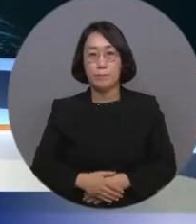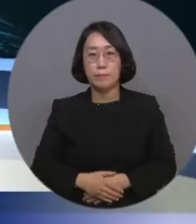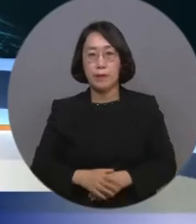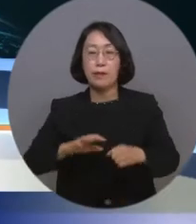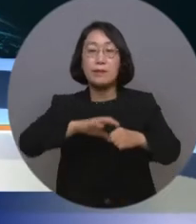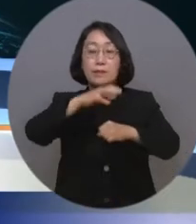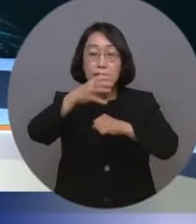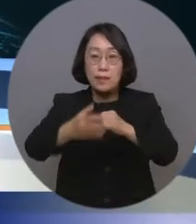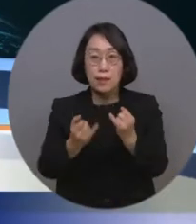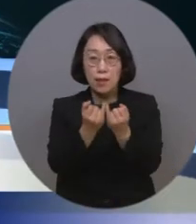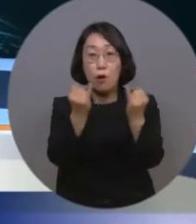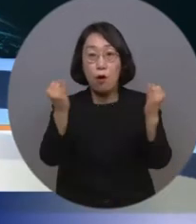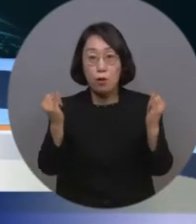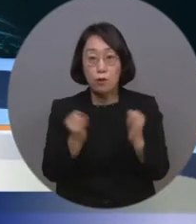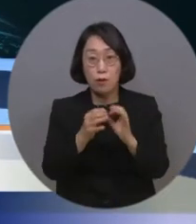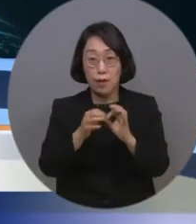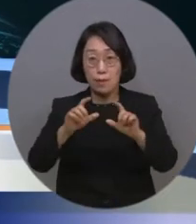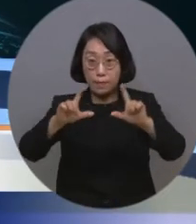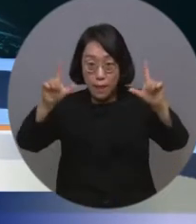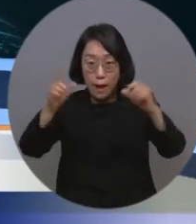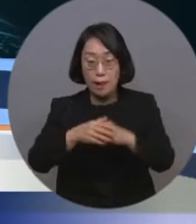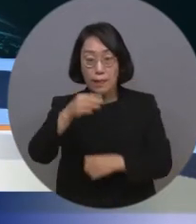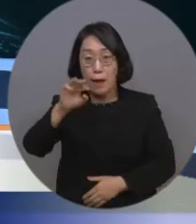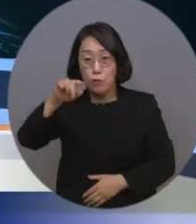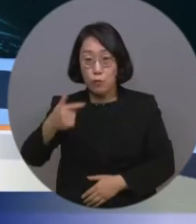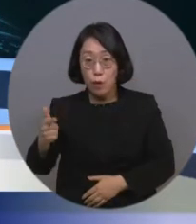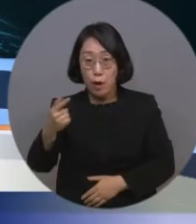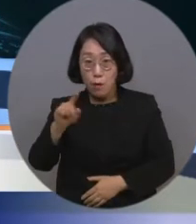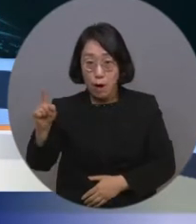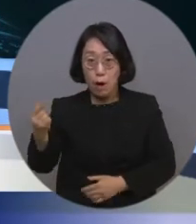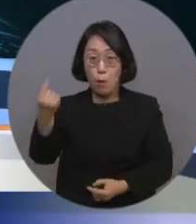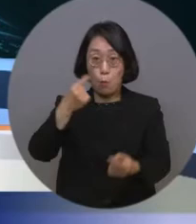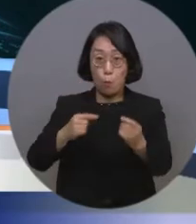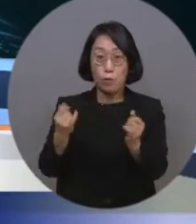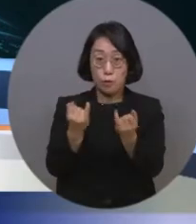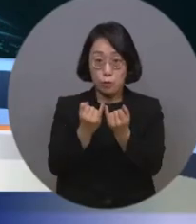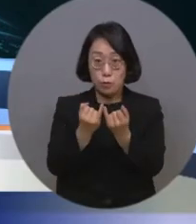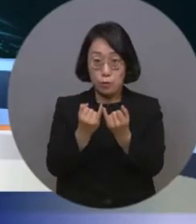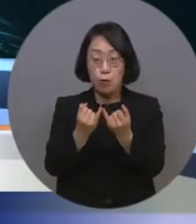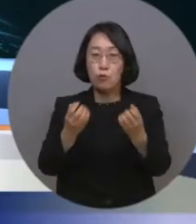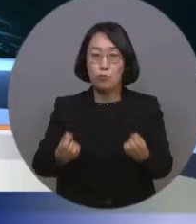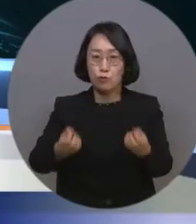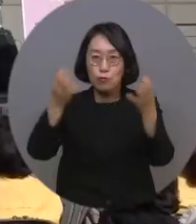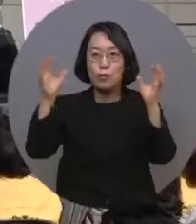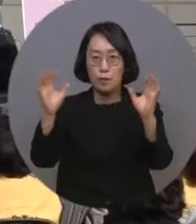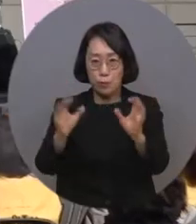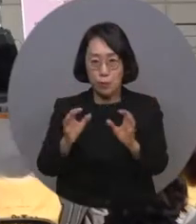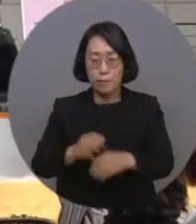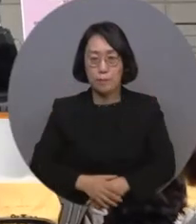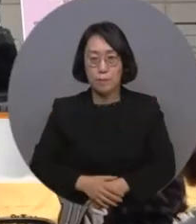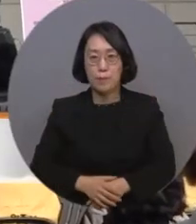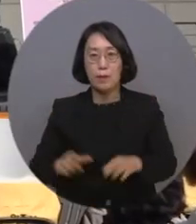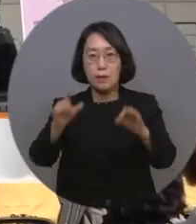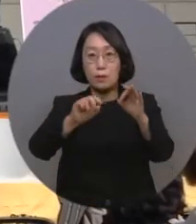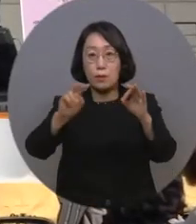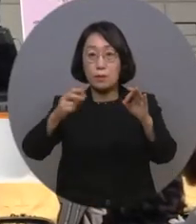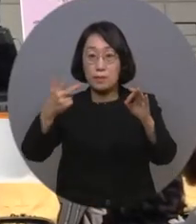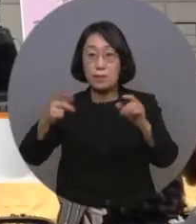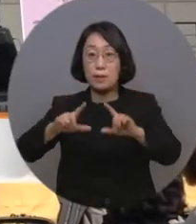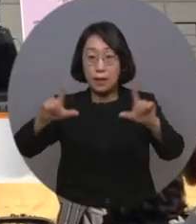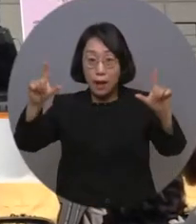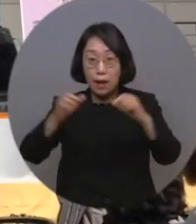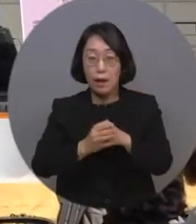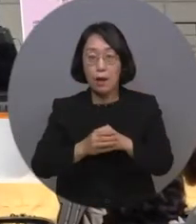세계 여성의 날을 기념해 다문화 여성과 함께하는 여성의 날 행사가 열렸습니다. 지난달 10월 27일